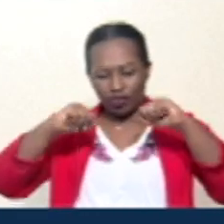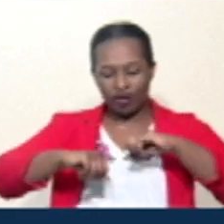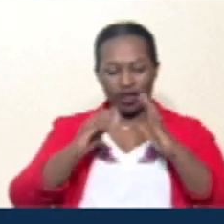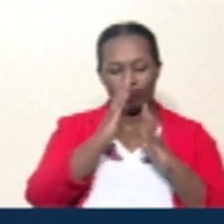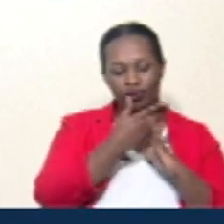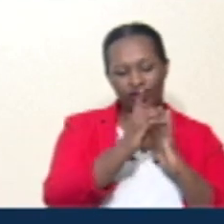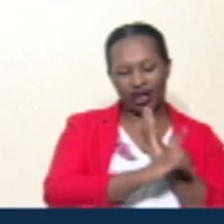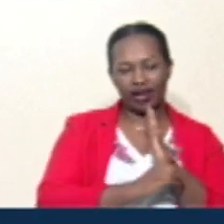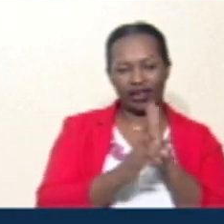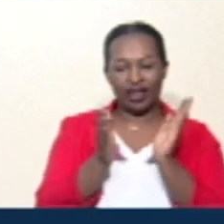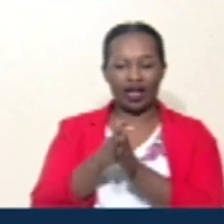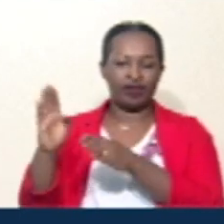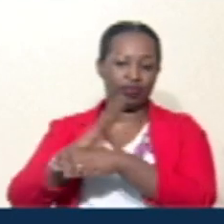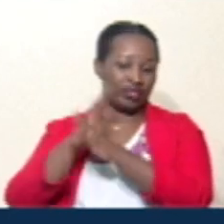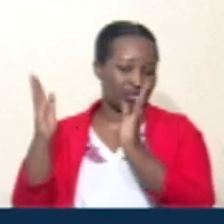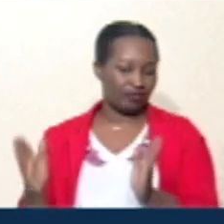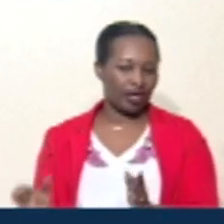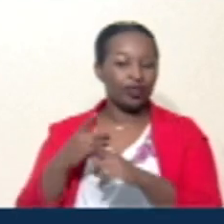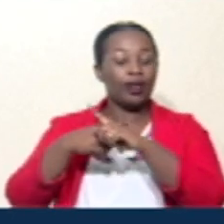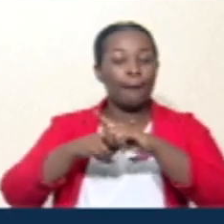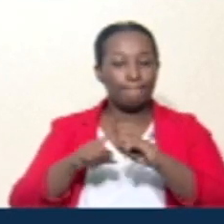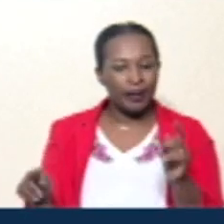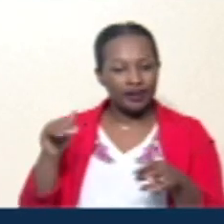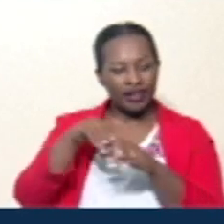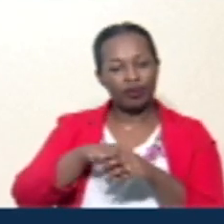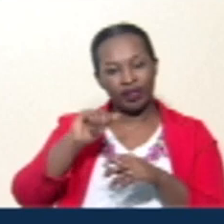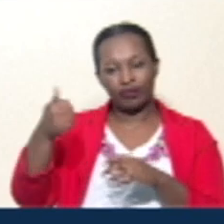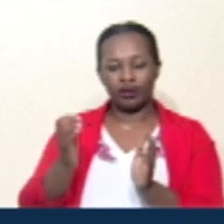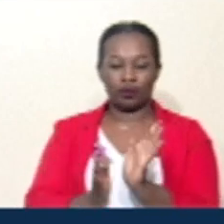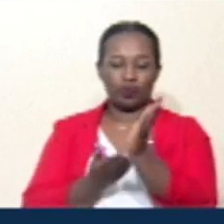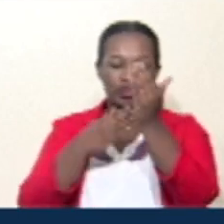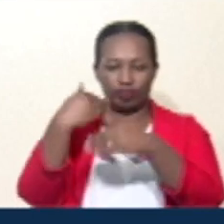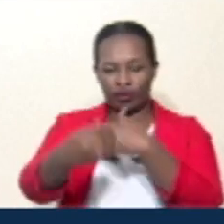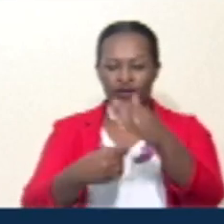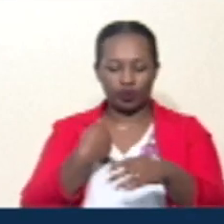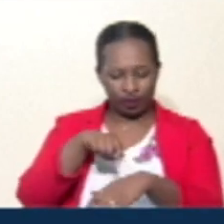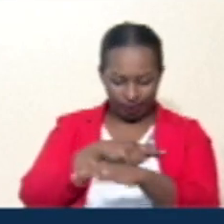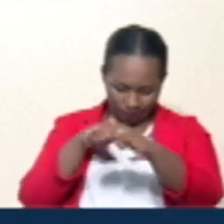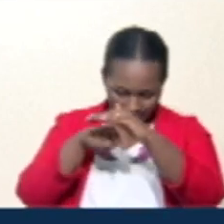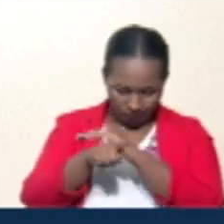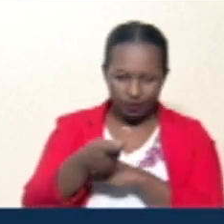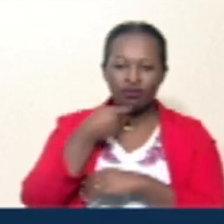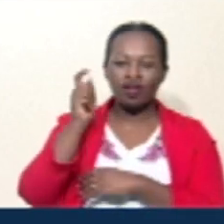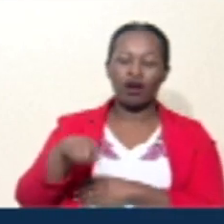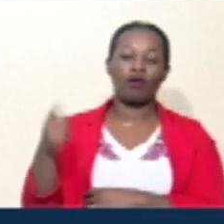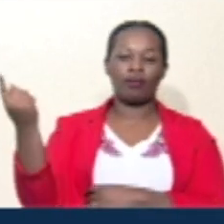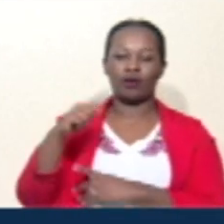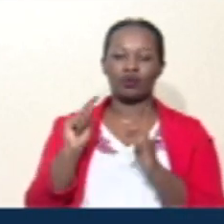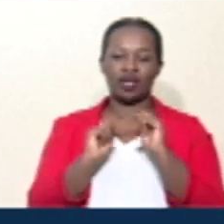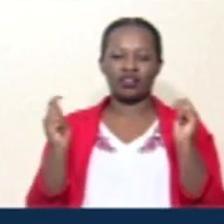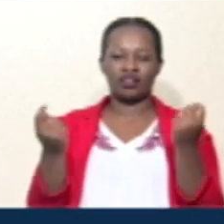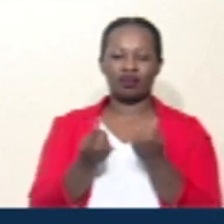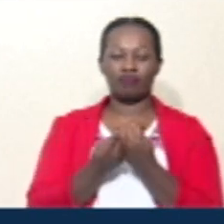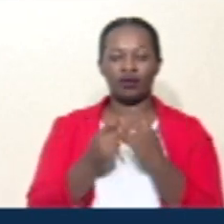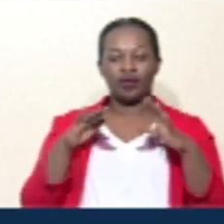y'akarere ndetse na ba rwiyemezamirimo, ariko harimo n'ibyo ubona bitakurikije procedure. Iyo tugiye kujyamo hagomba kuza timu cyangwa